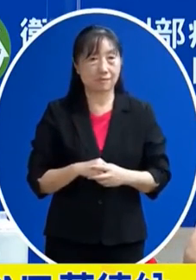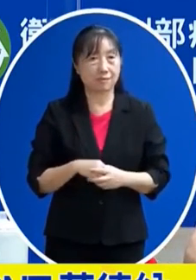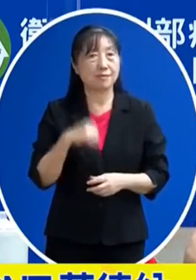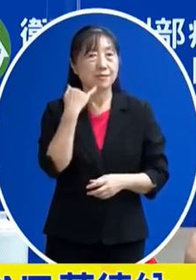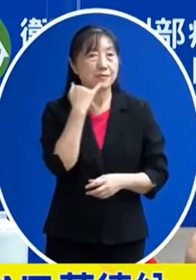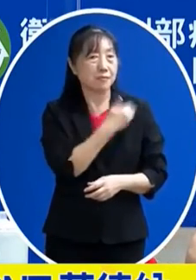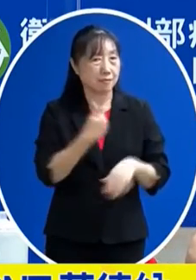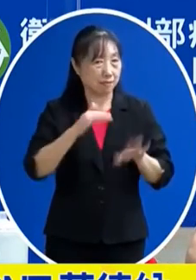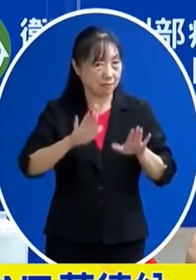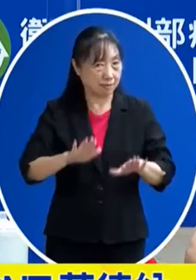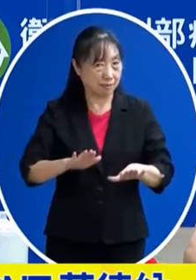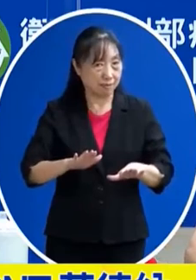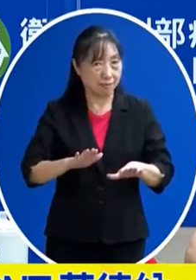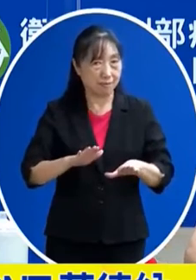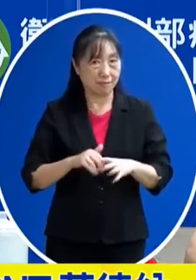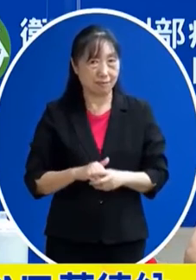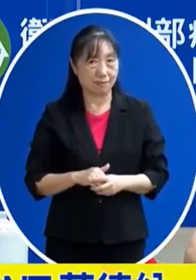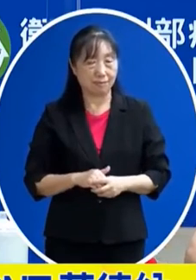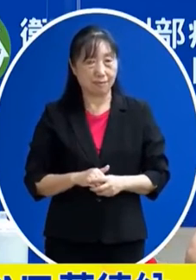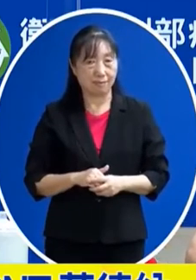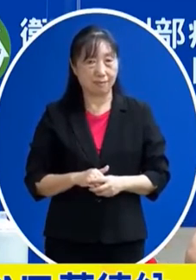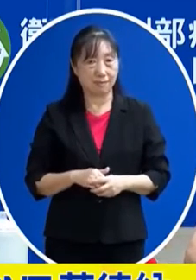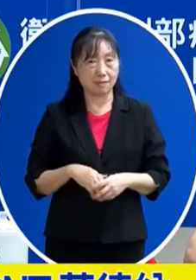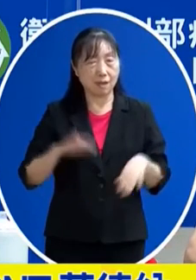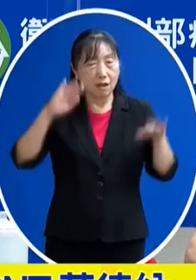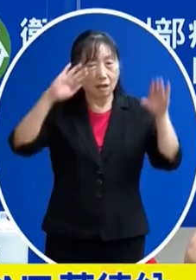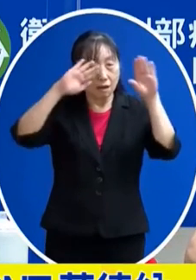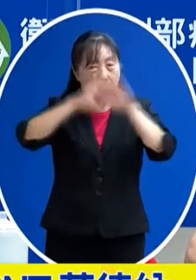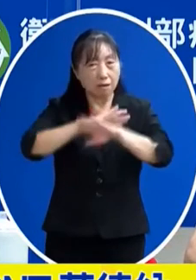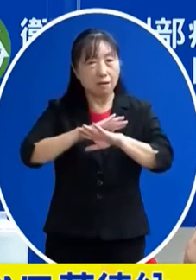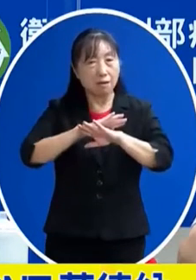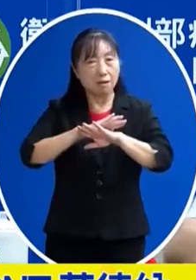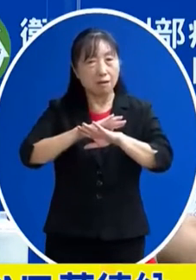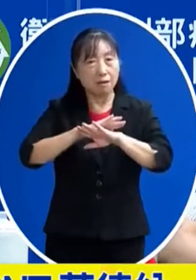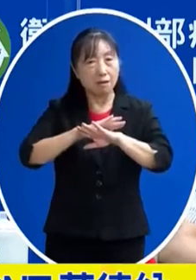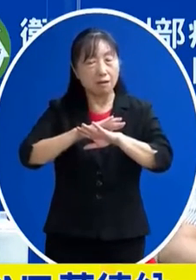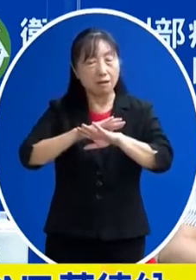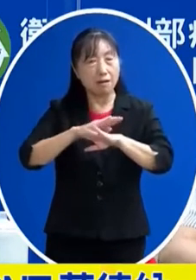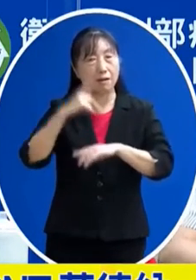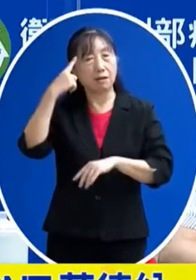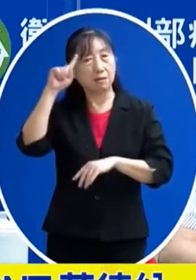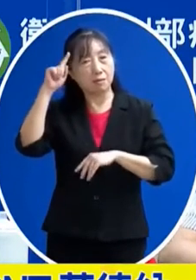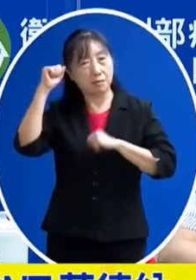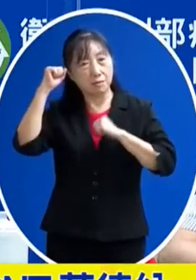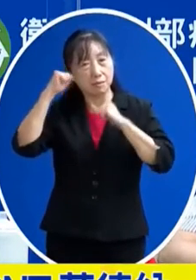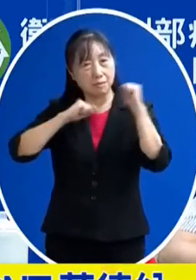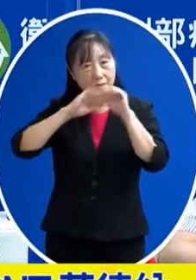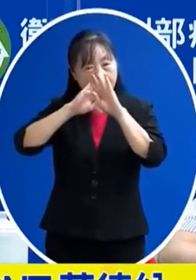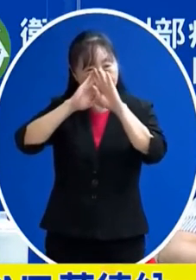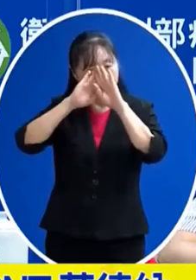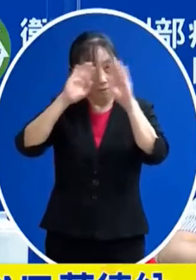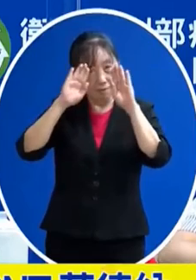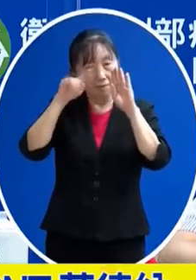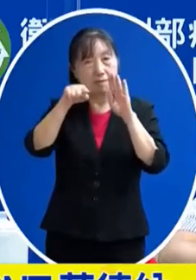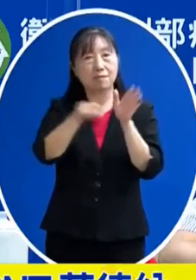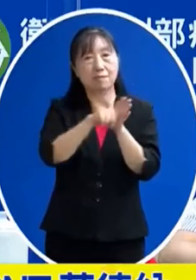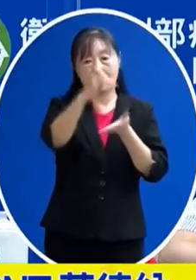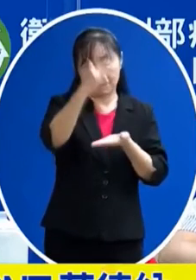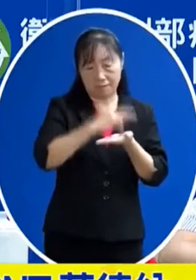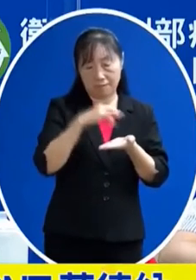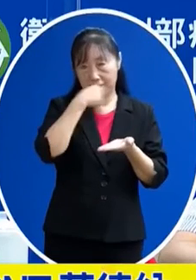可能是在今天的深夜，或是明天的清晨会抵达台湾